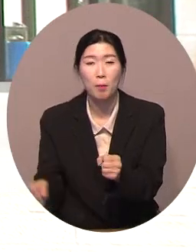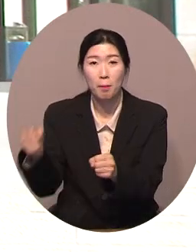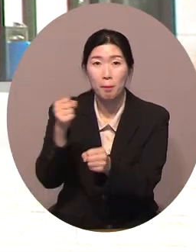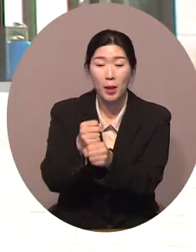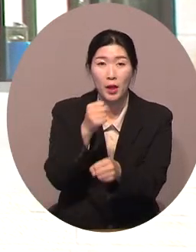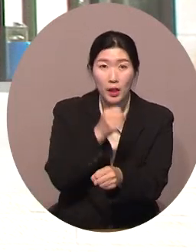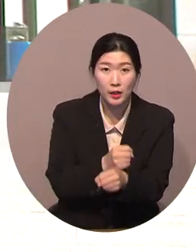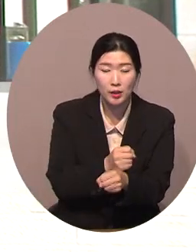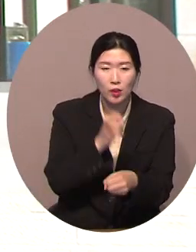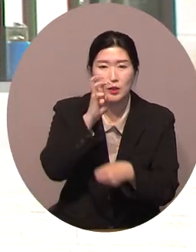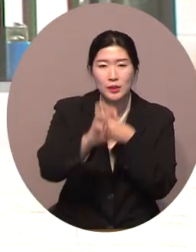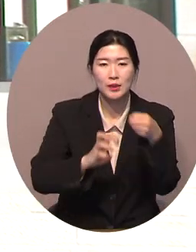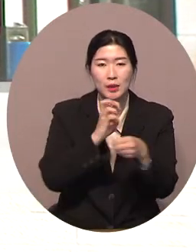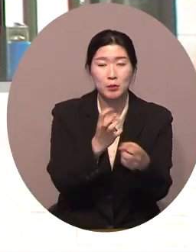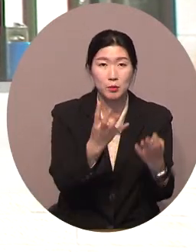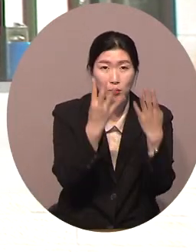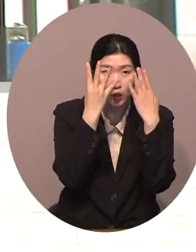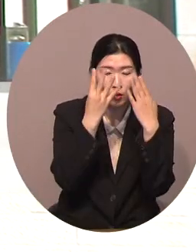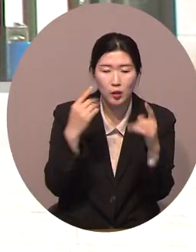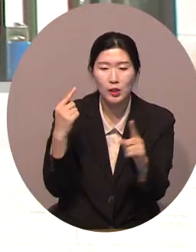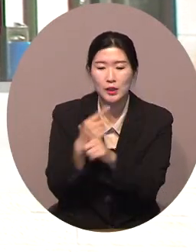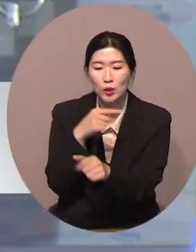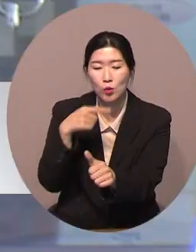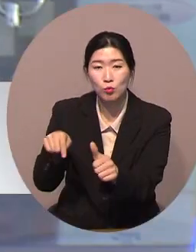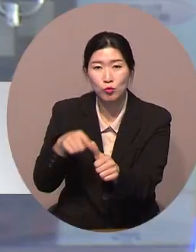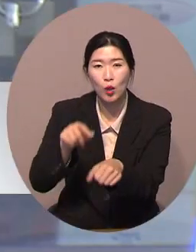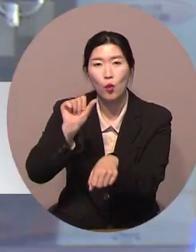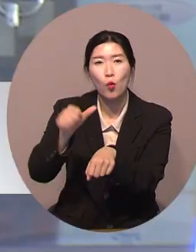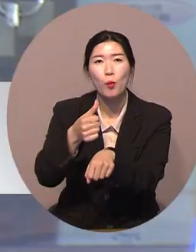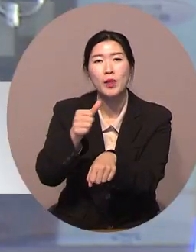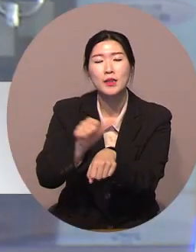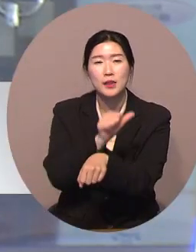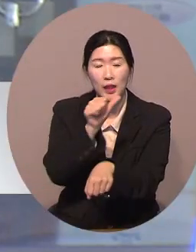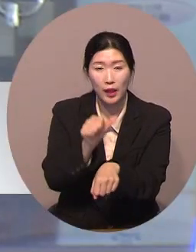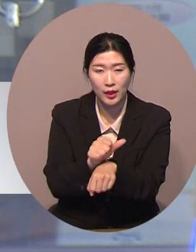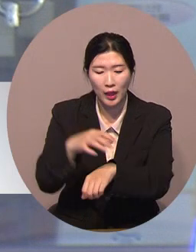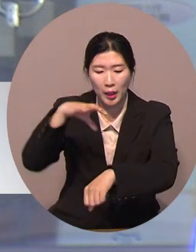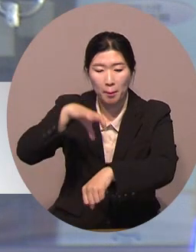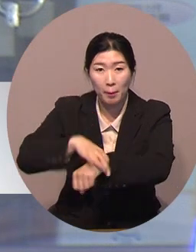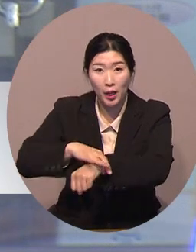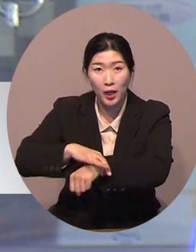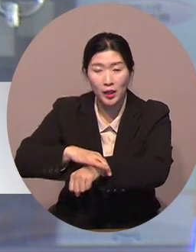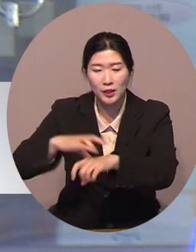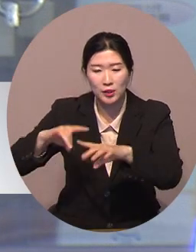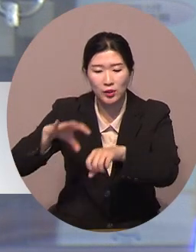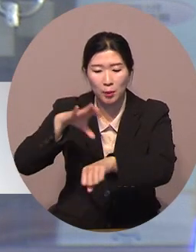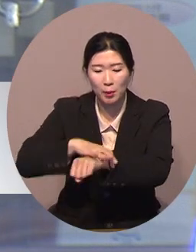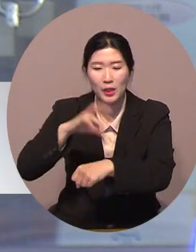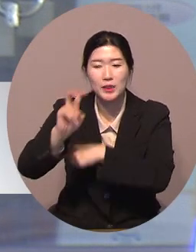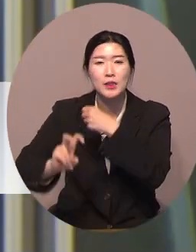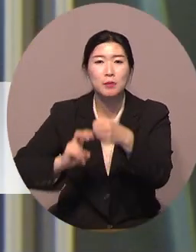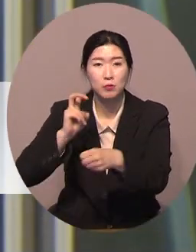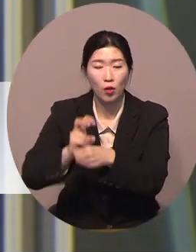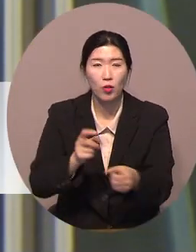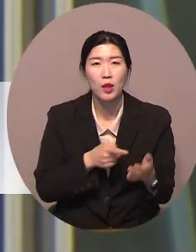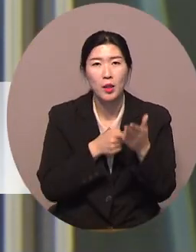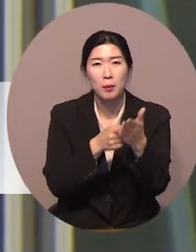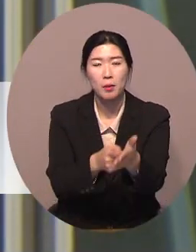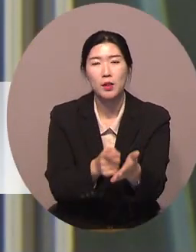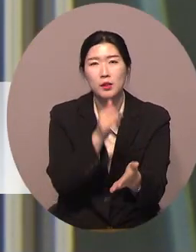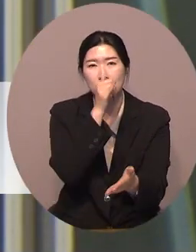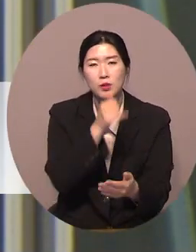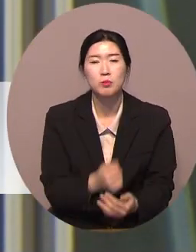징역 30년과 500시간 성폭력 치료 프로그램 이수 전자장치 20년간 부착 명령 등을